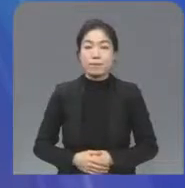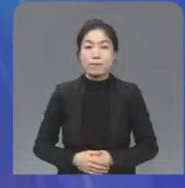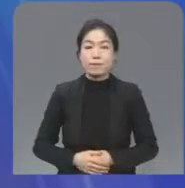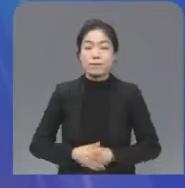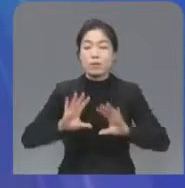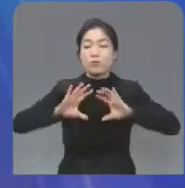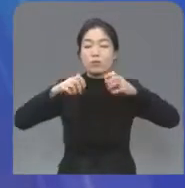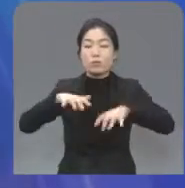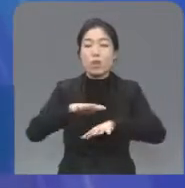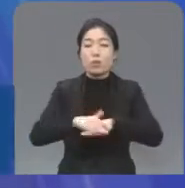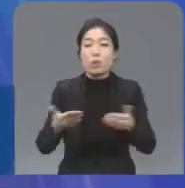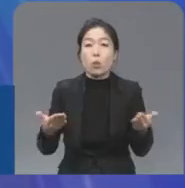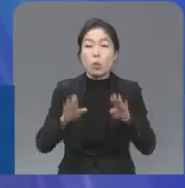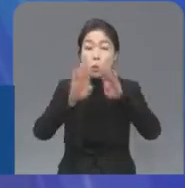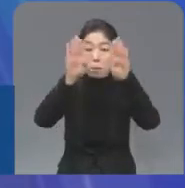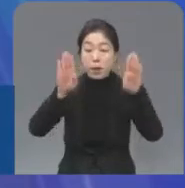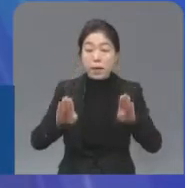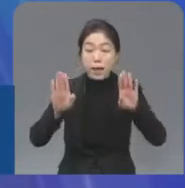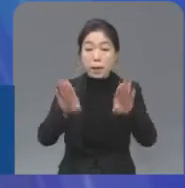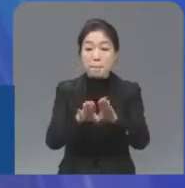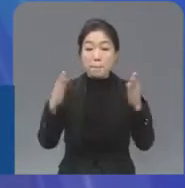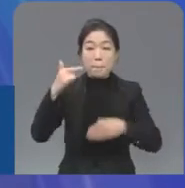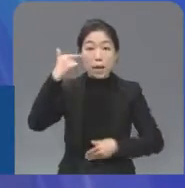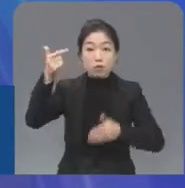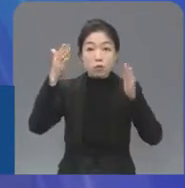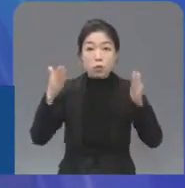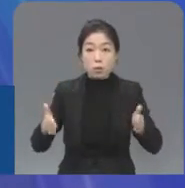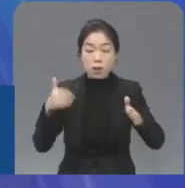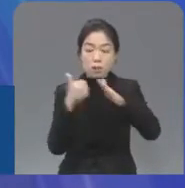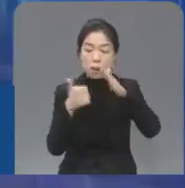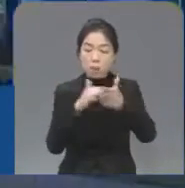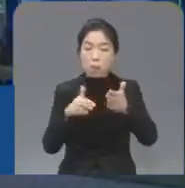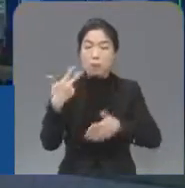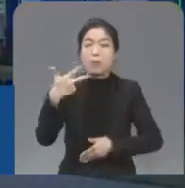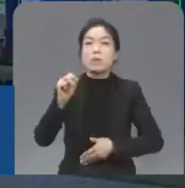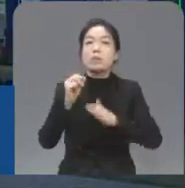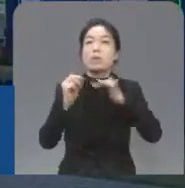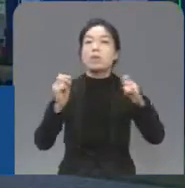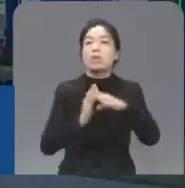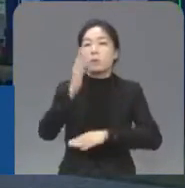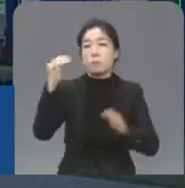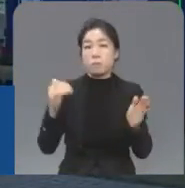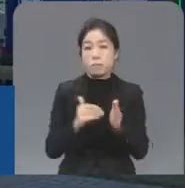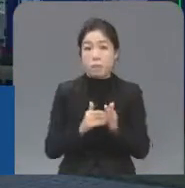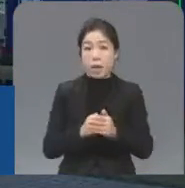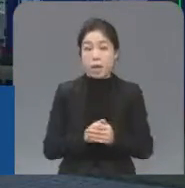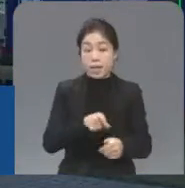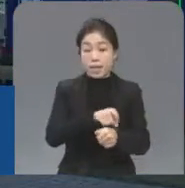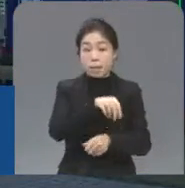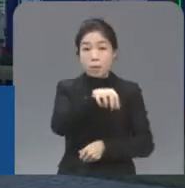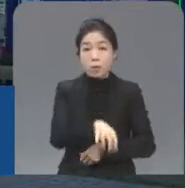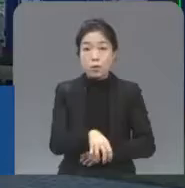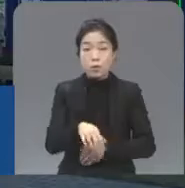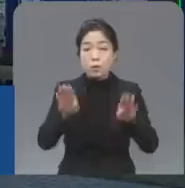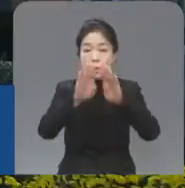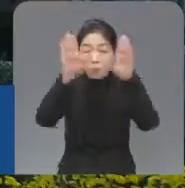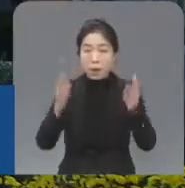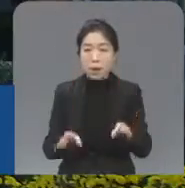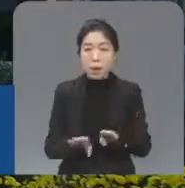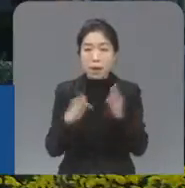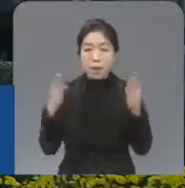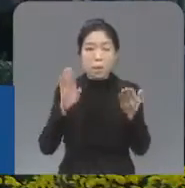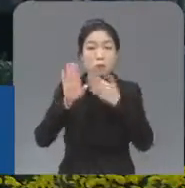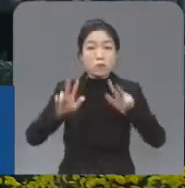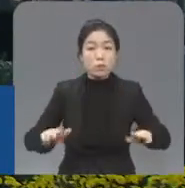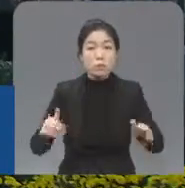국제 농업박람회가 개막 6일 만에 방문객 7만 명을 넘어섰습니다. 농업박람회 사무국은 박람회 개막 이후